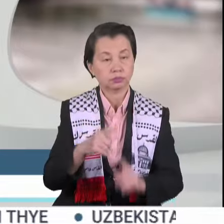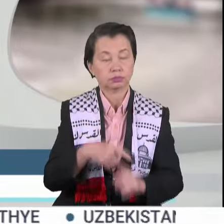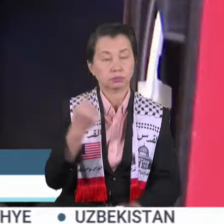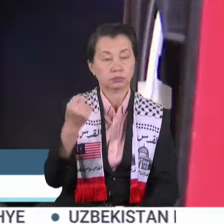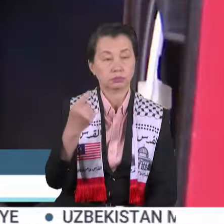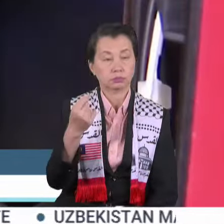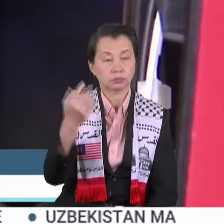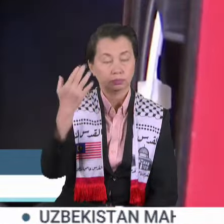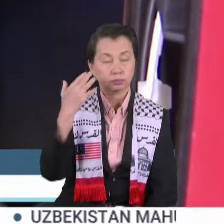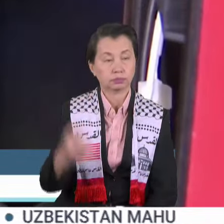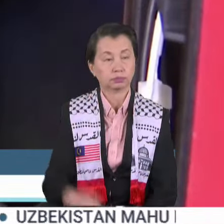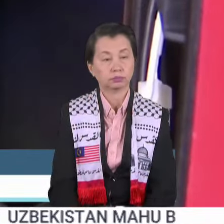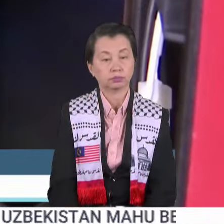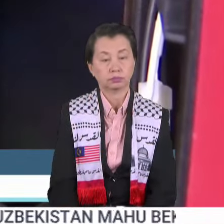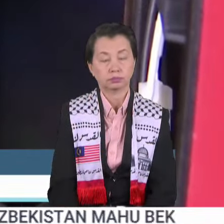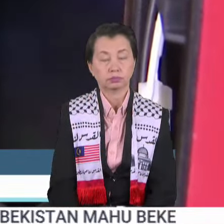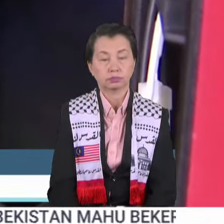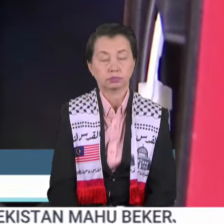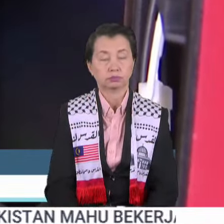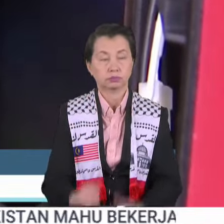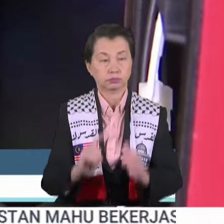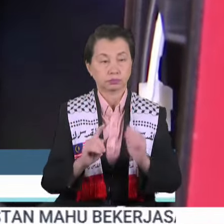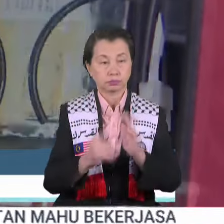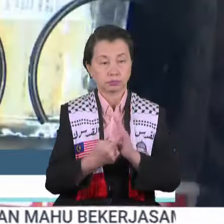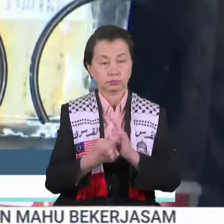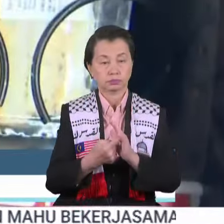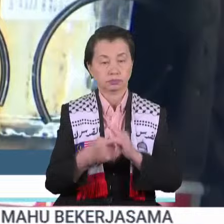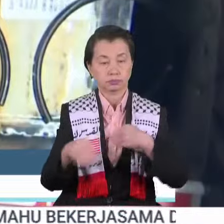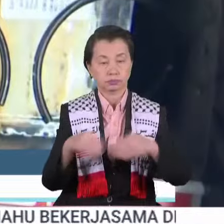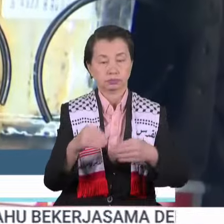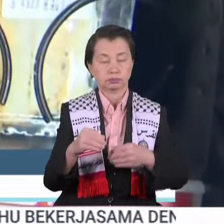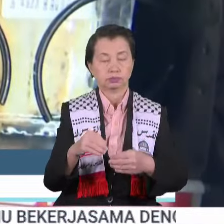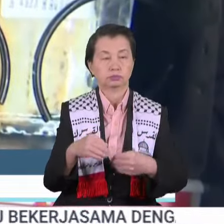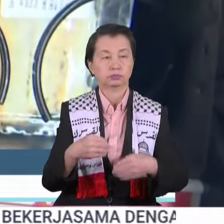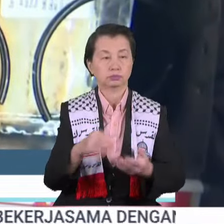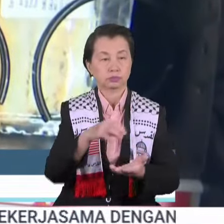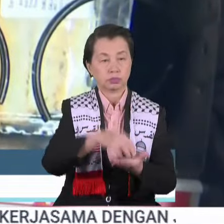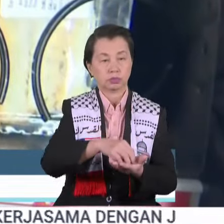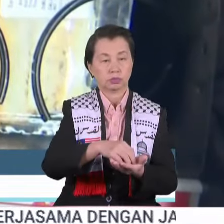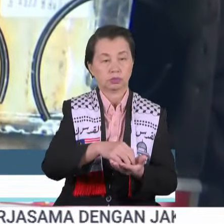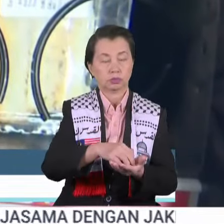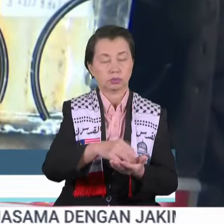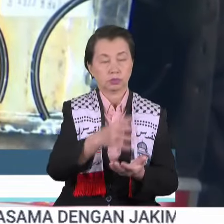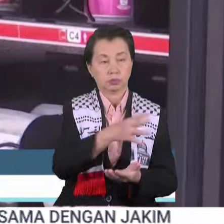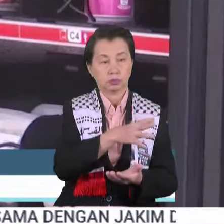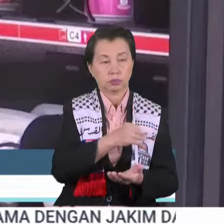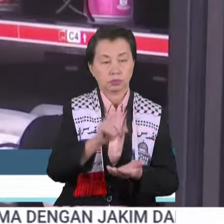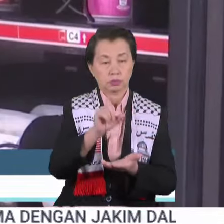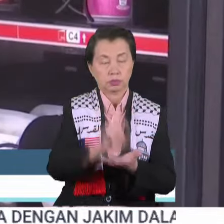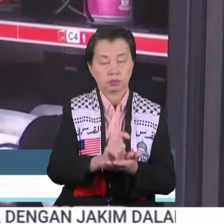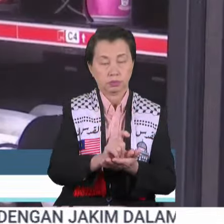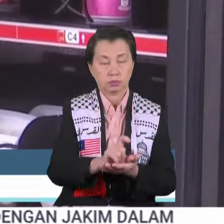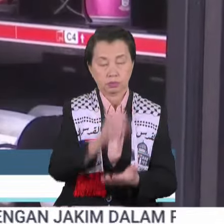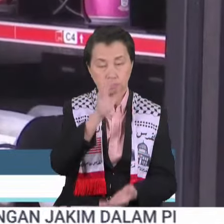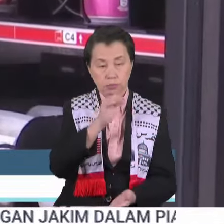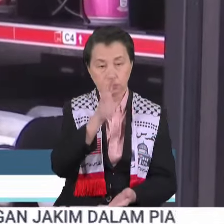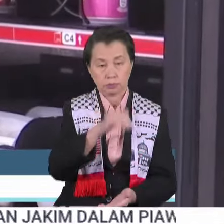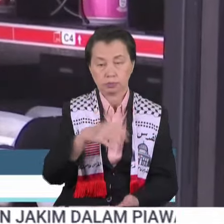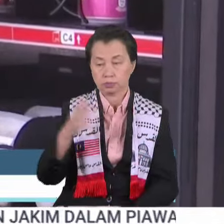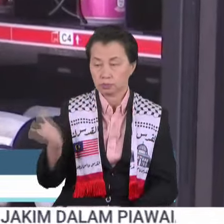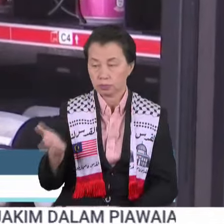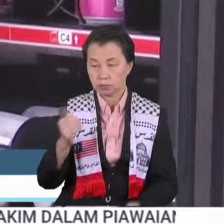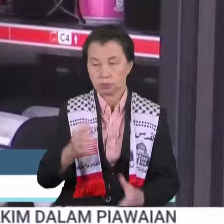lalu. Memulakan perniagaan menjual kek, sandwich serta minuman dalam tindi Hospital Melaka, Sakinah